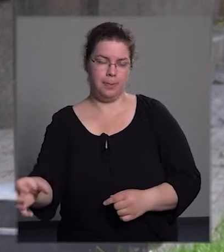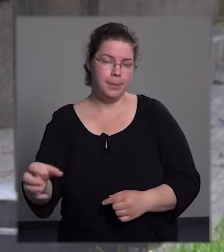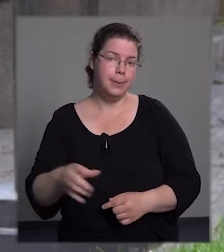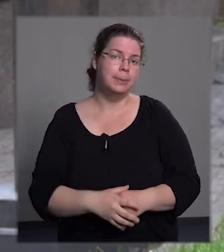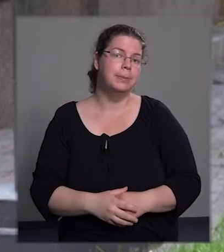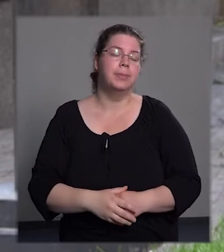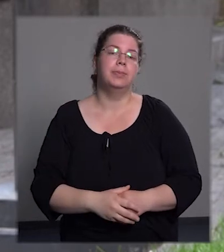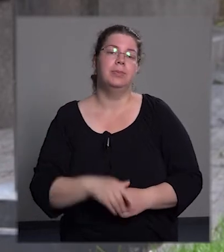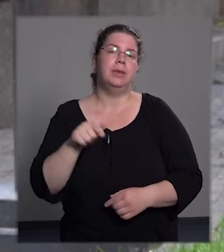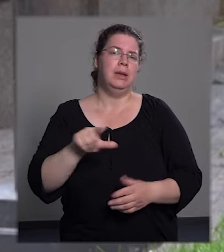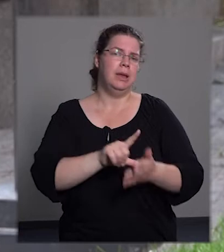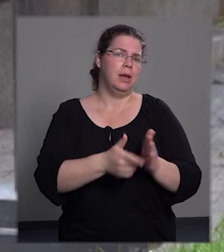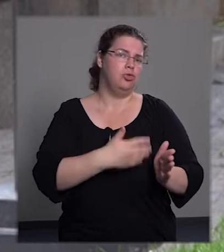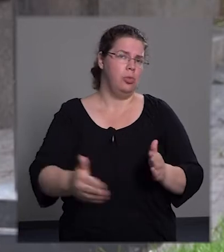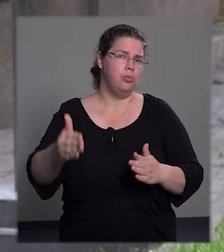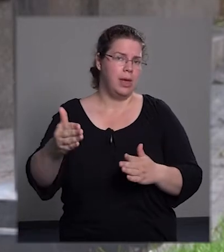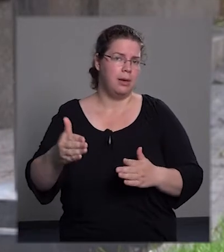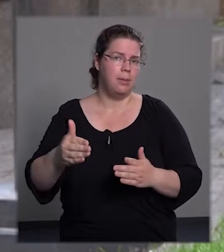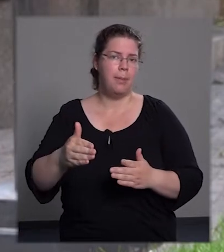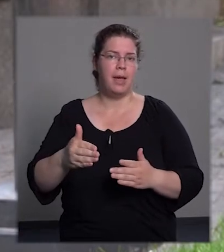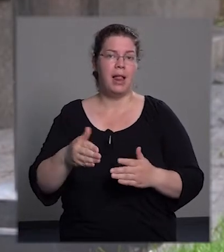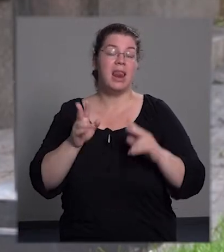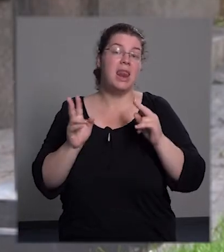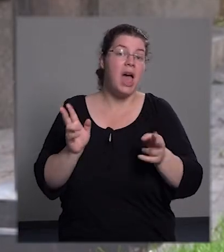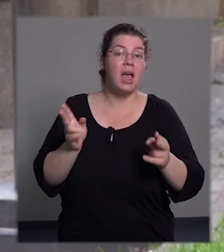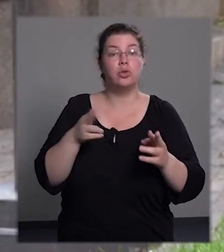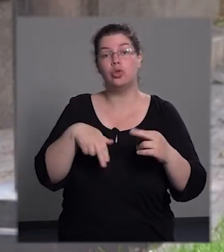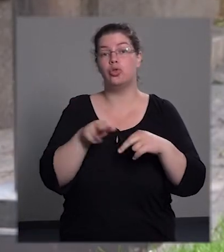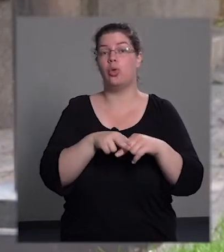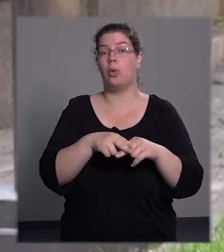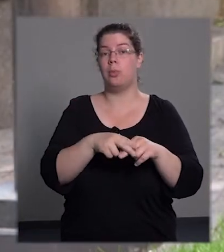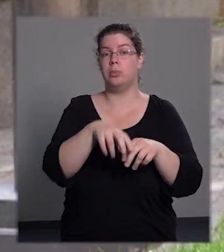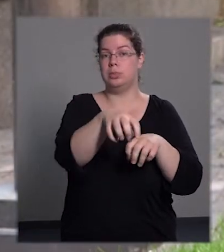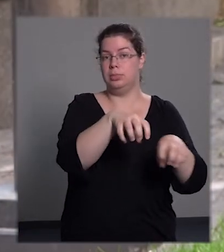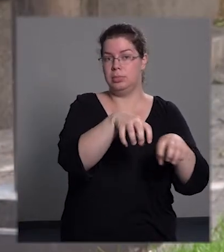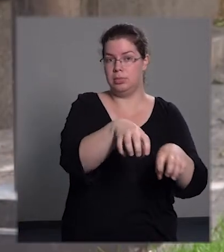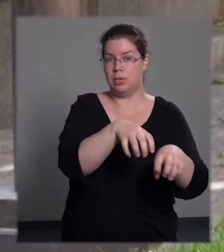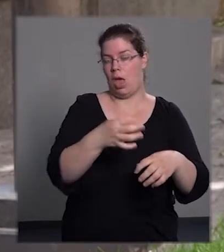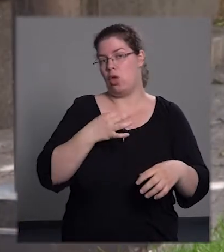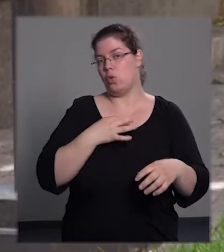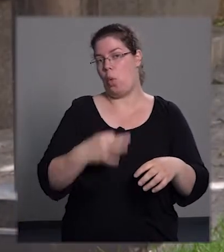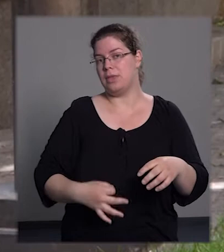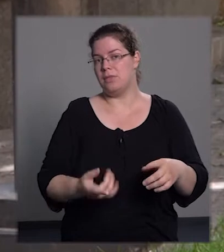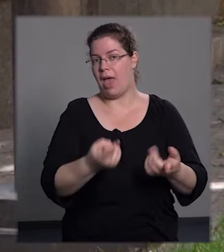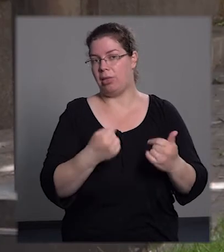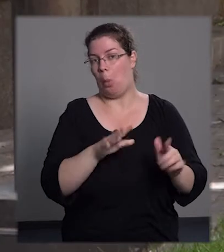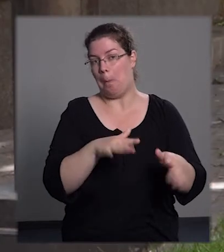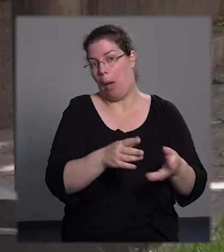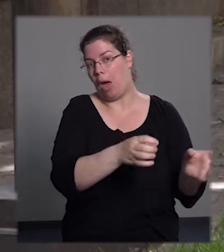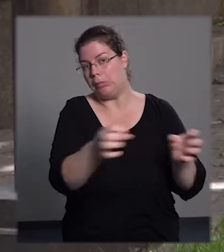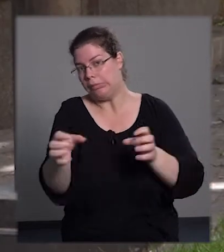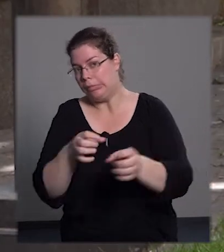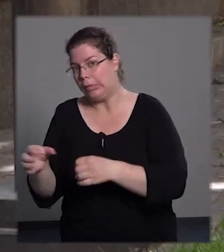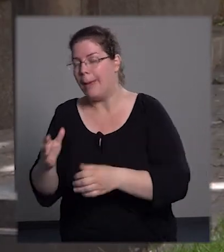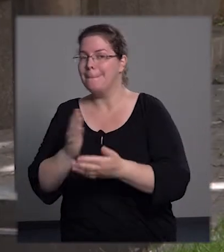elhelyezésre. A későbbiekben lehetséges, hogy többi darabja is az özvegytől majd ide kerülnek, erről